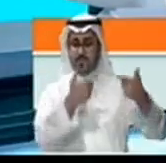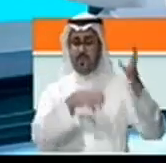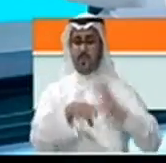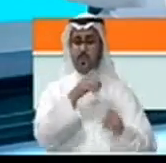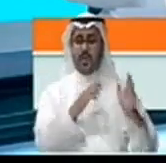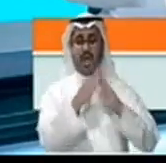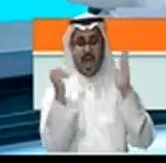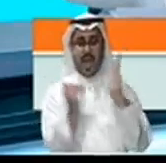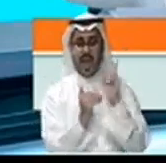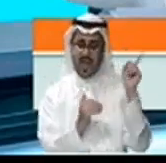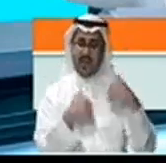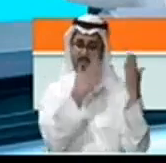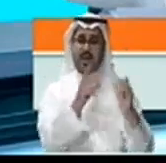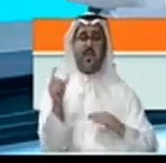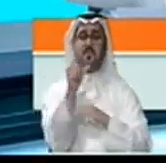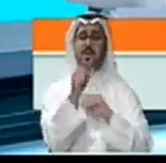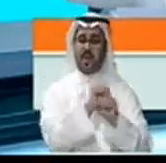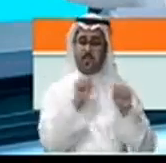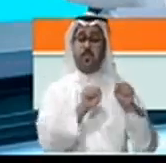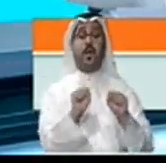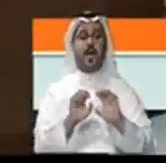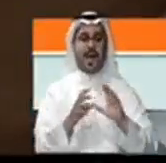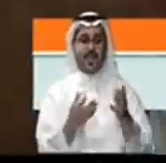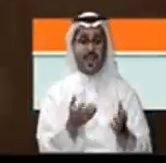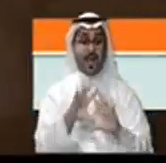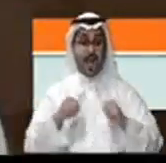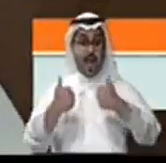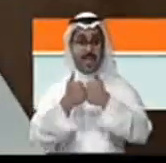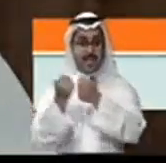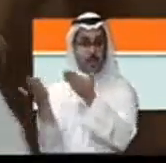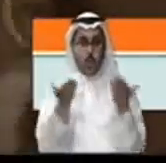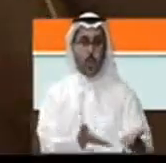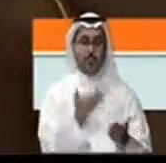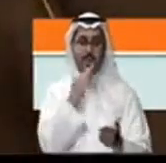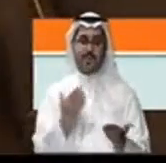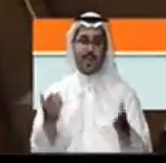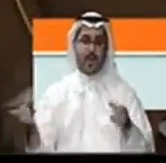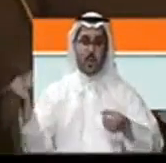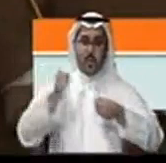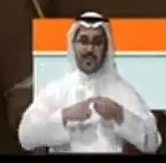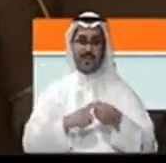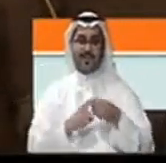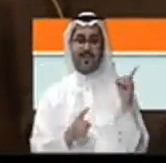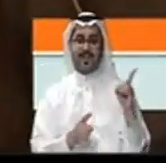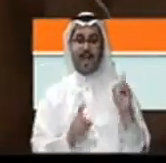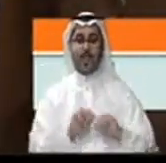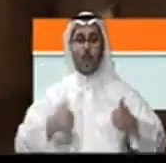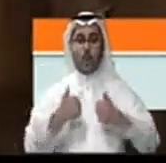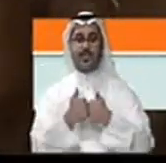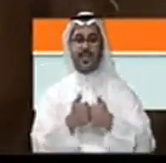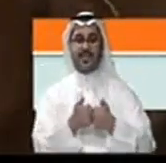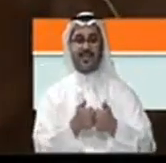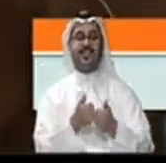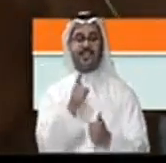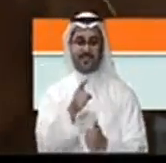ضمن برنامج ضيوف خادم الحرمين الشريفين. وقد عبر الضيوف عن شكرهم وامتنانهم إلى مقام خادم